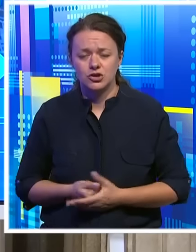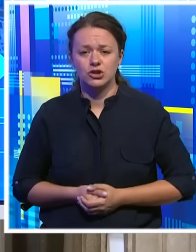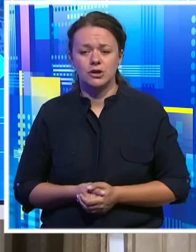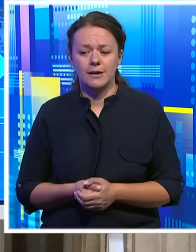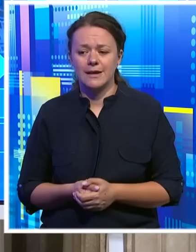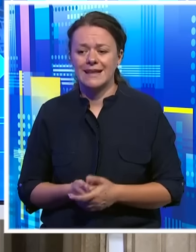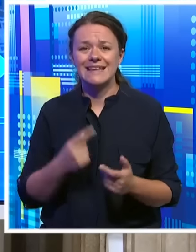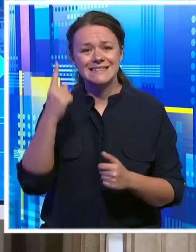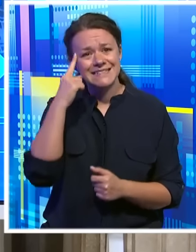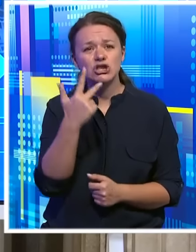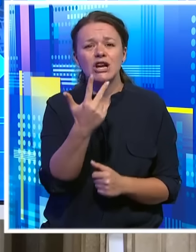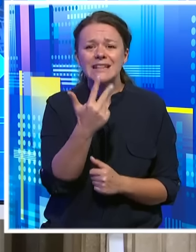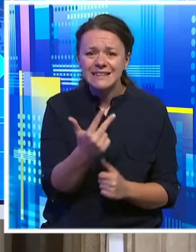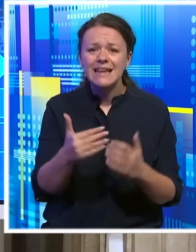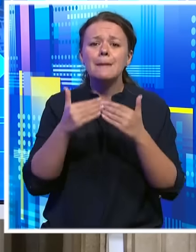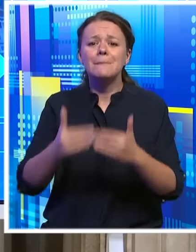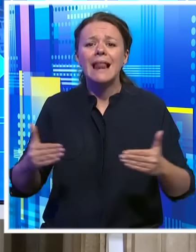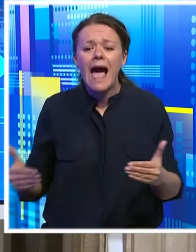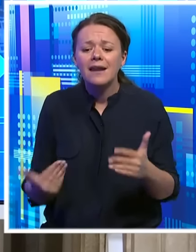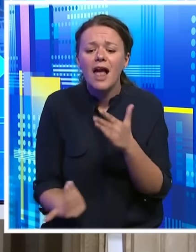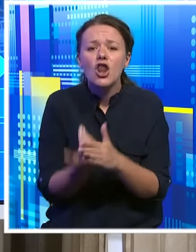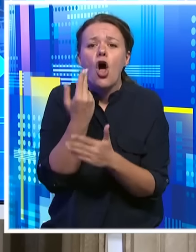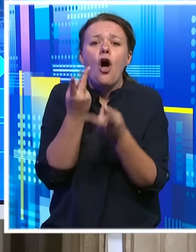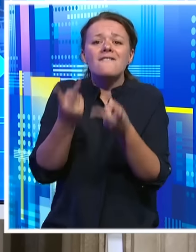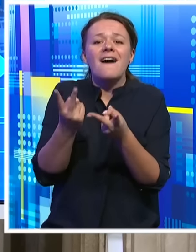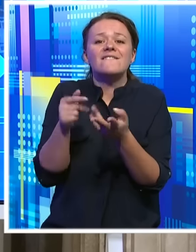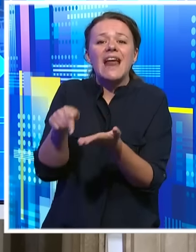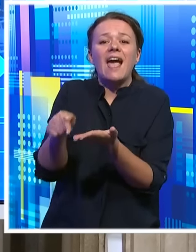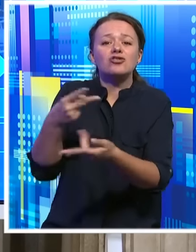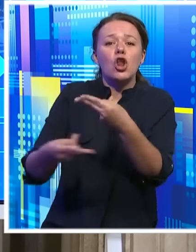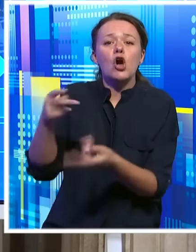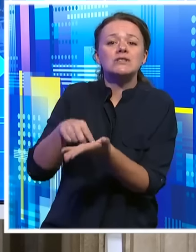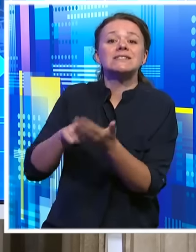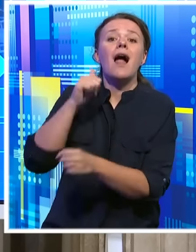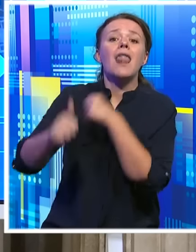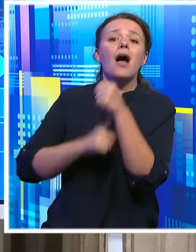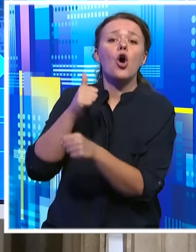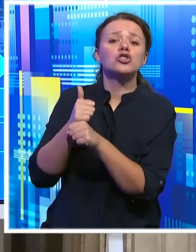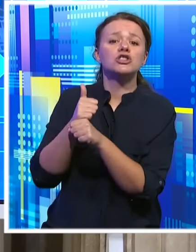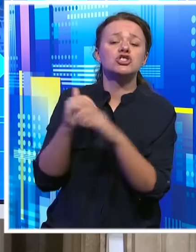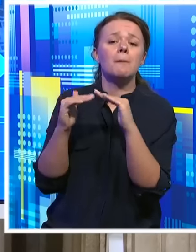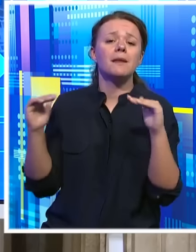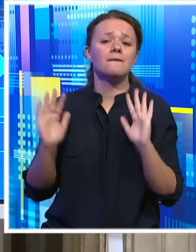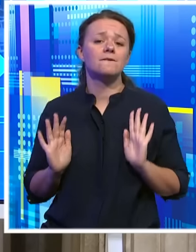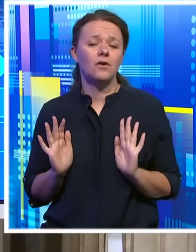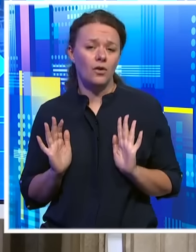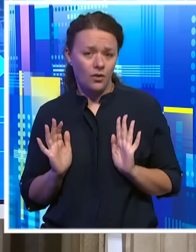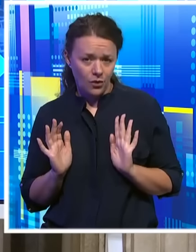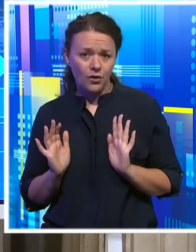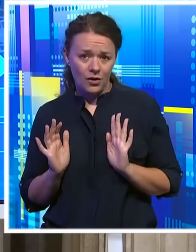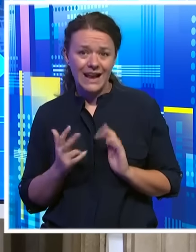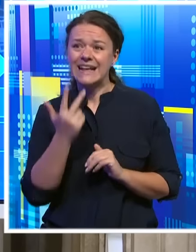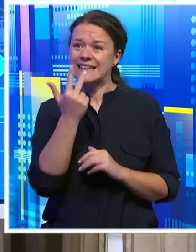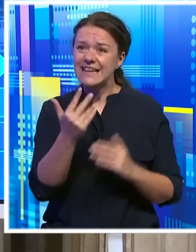To vam je 3 milijarde nove vrednosti na godišnjem nivou. 3 milijarde evra na godišnjem nivou